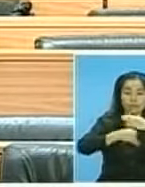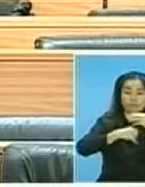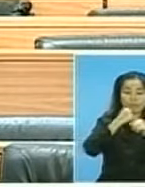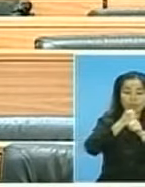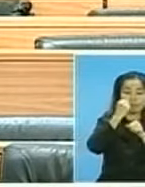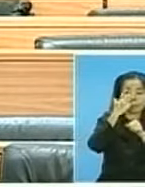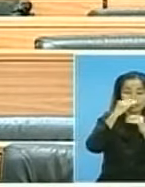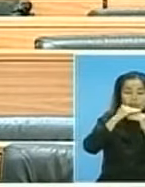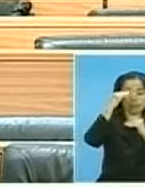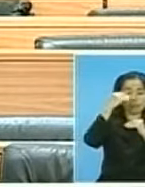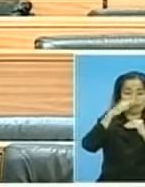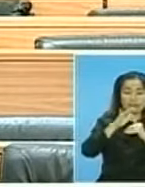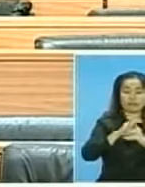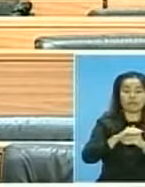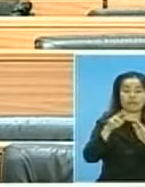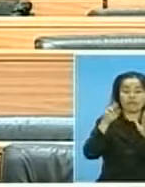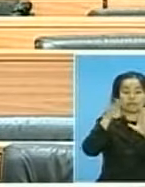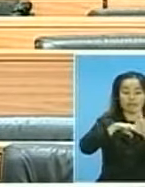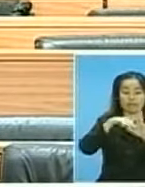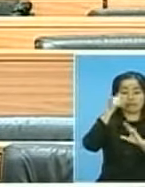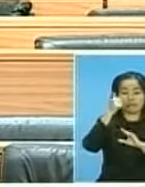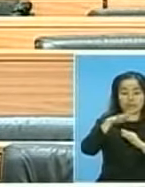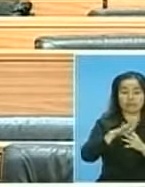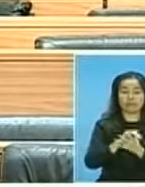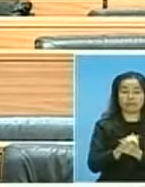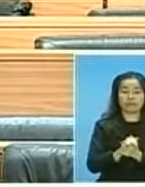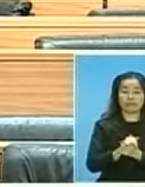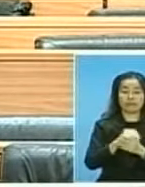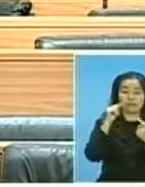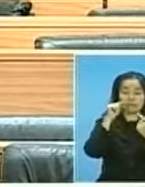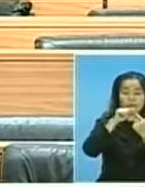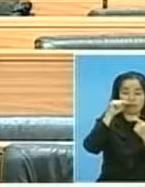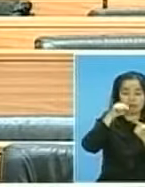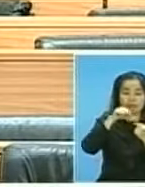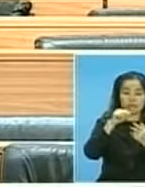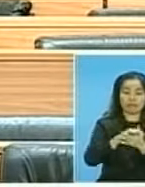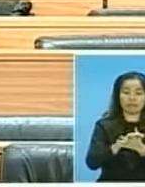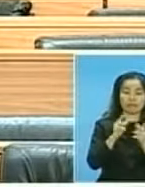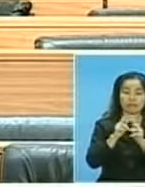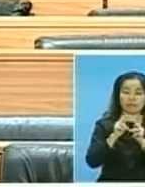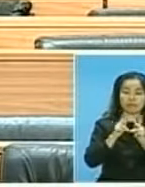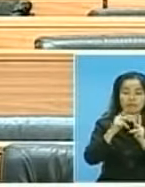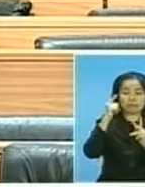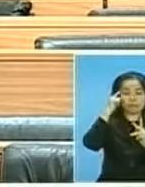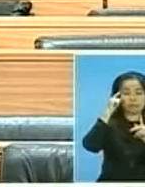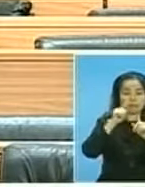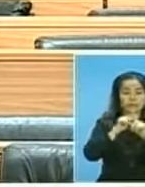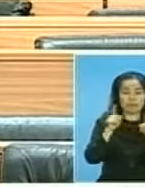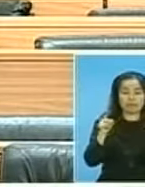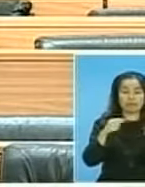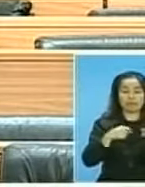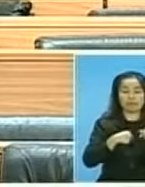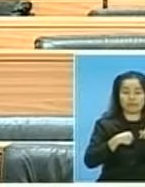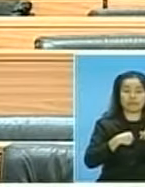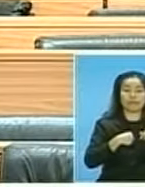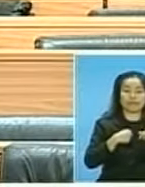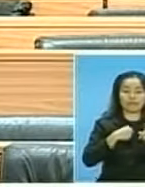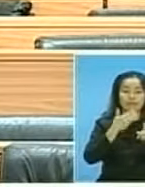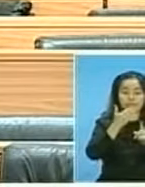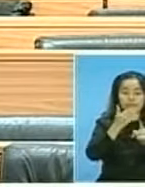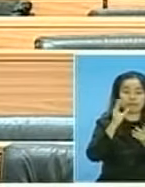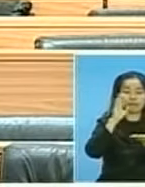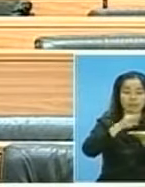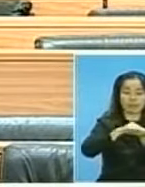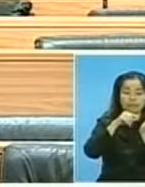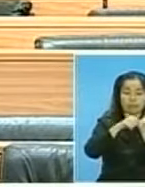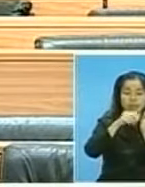ซึ่งท่านประธานที่เคารพครับในประเด็นนี้คณะกรรมการไม่เห็นด้วยกับผมจึงได้ขอสงว